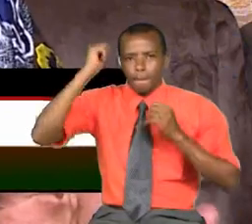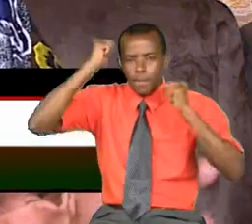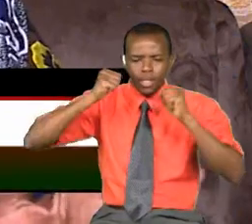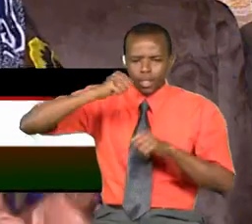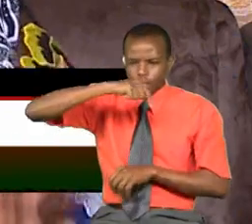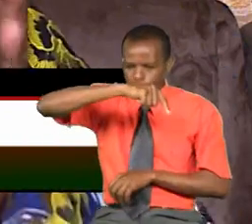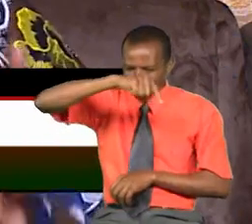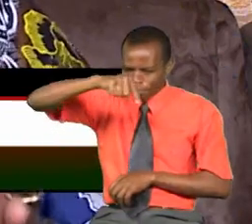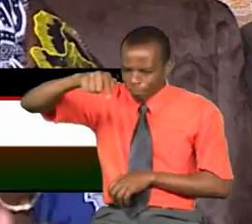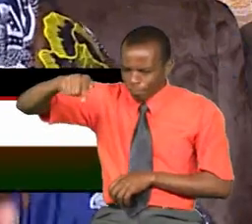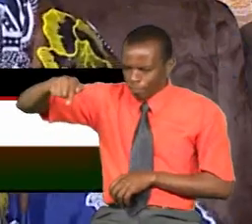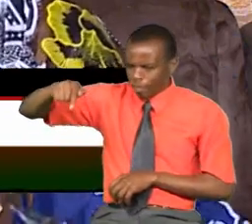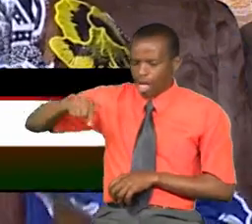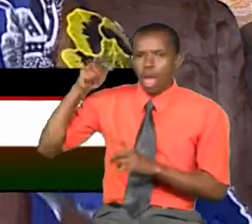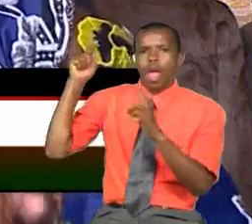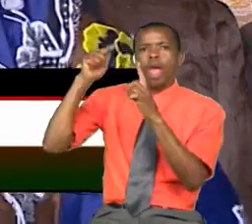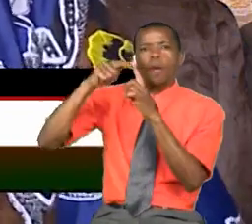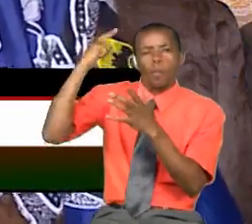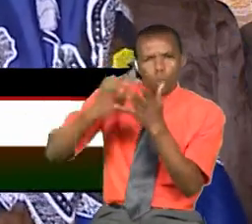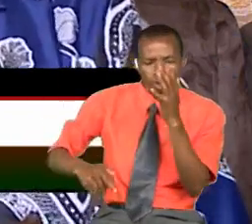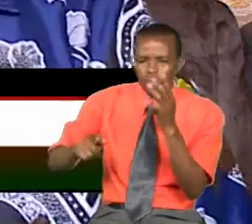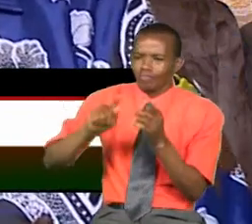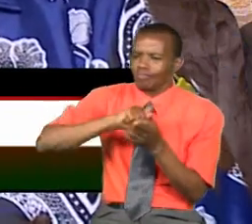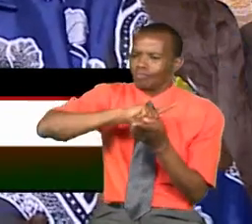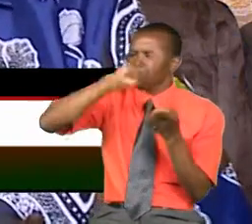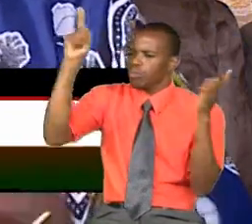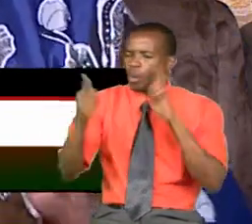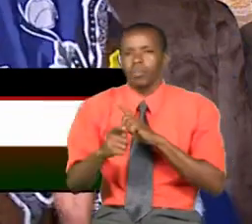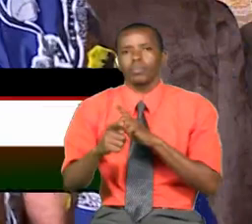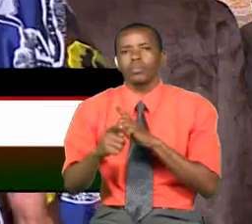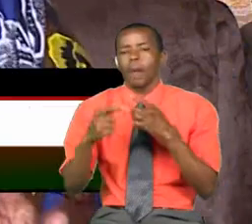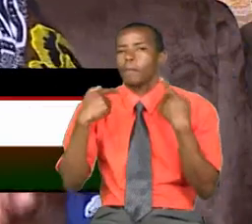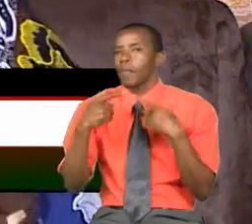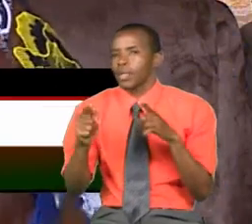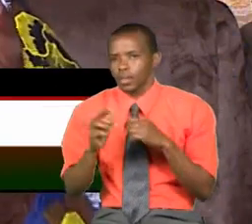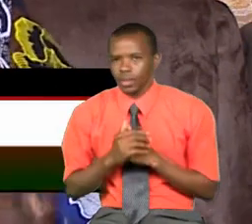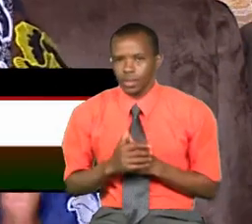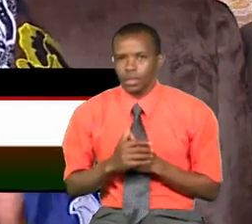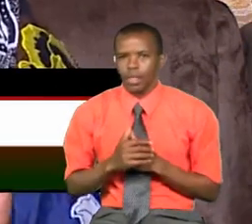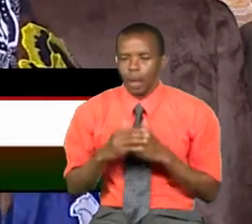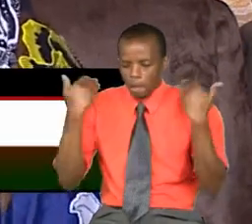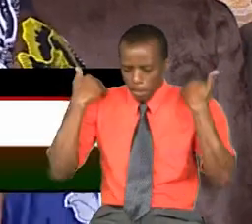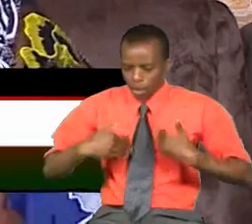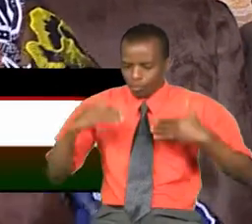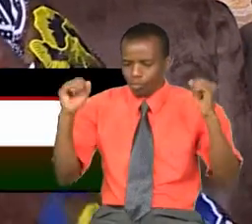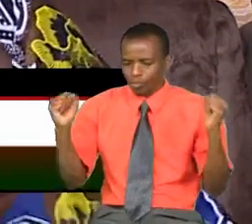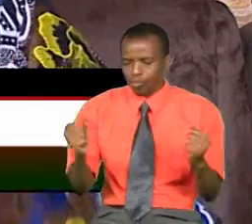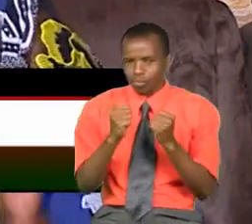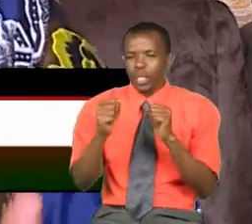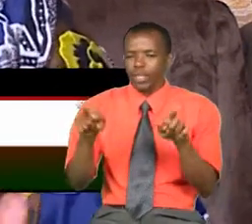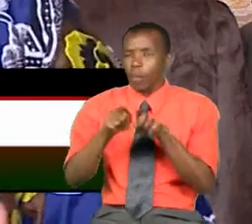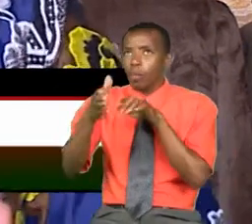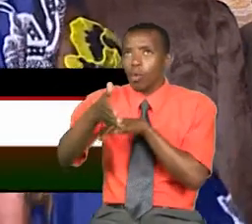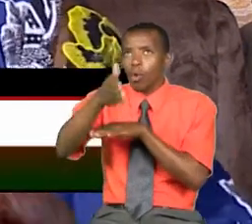ambao walikuwa na nia ya kupindua nchi hii. Lakini mwisho niliokolewa na Mungu